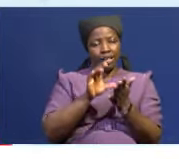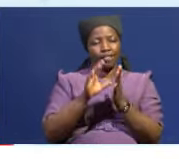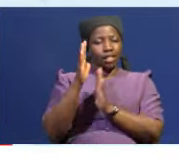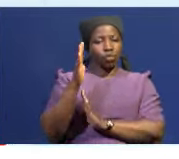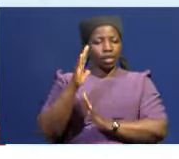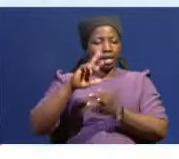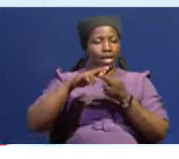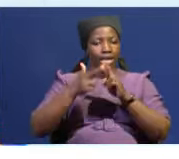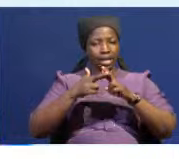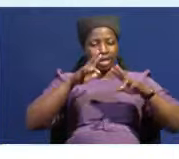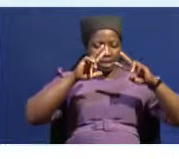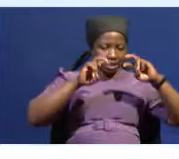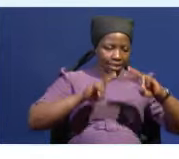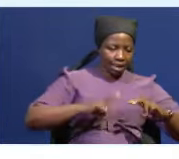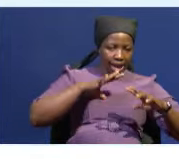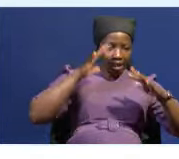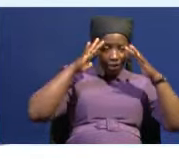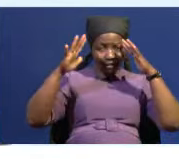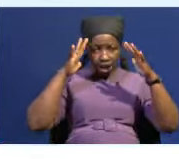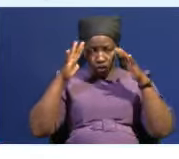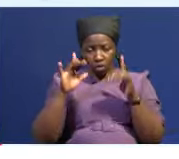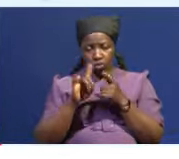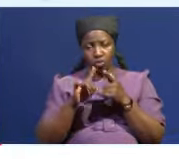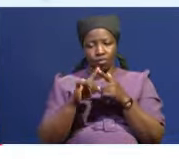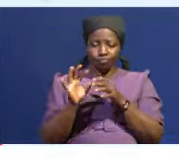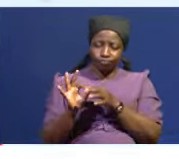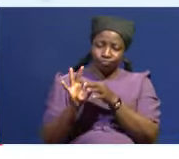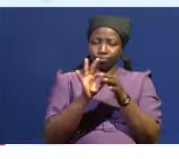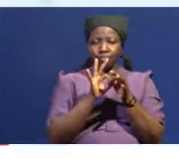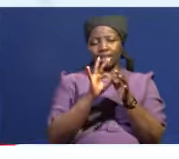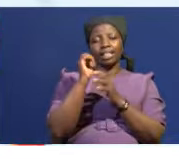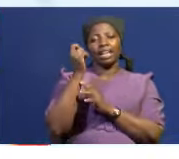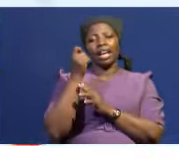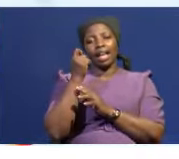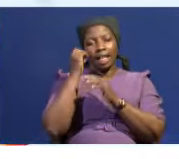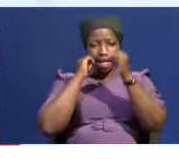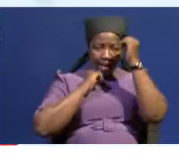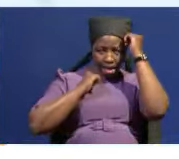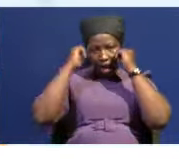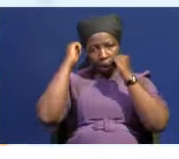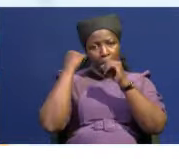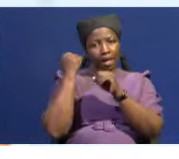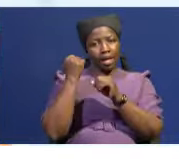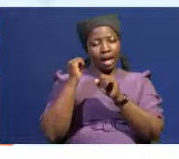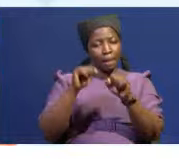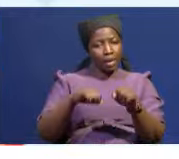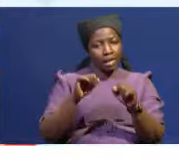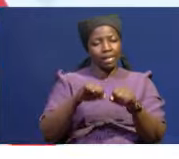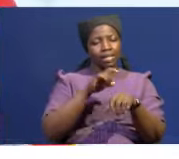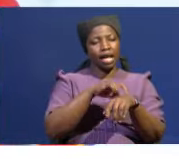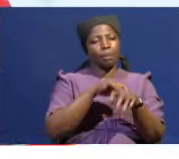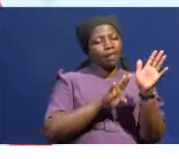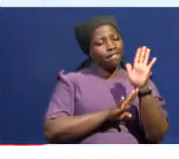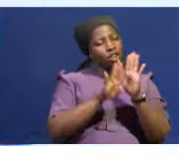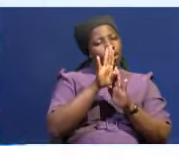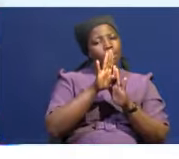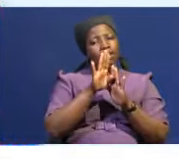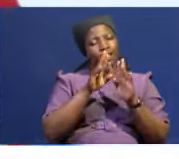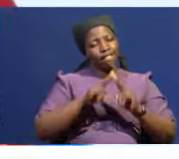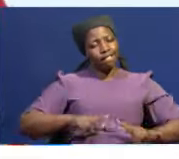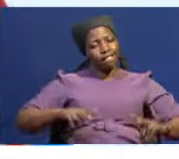innovation, so as to consolidate Kenya's military capabilities while developing valuable technologies with